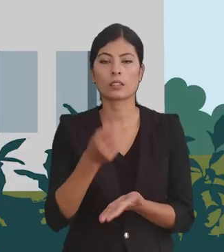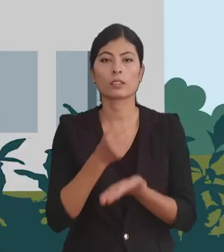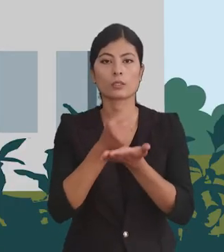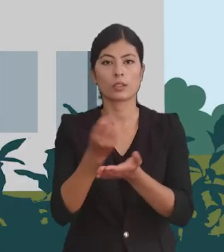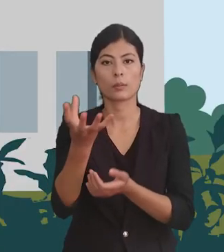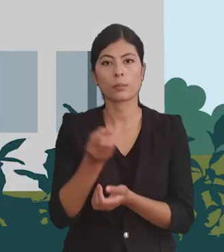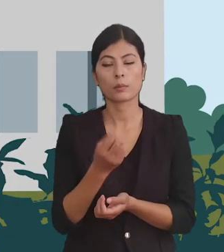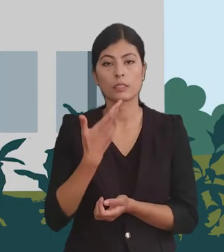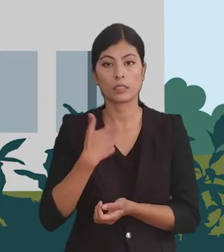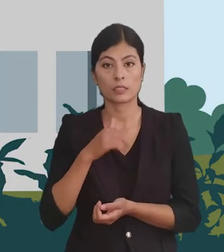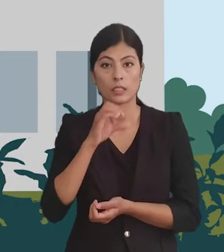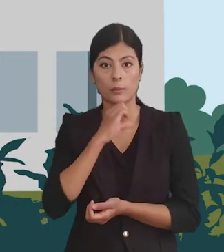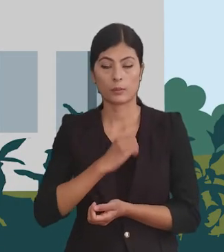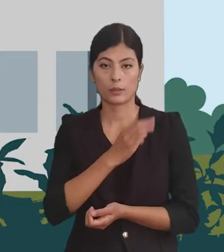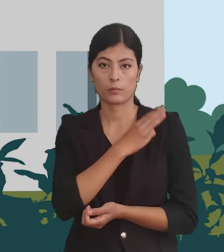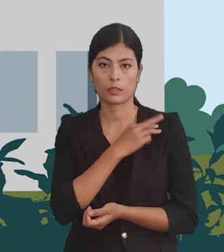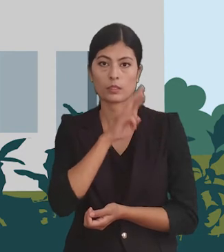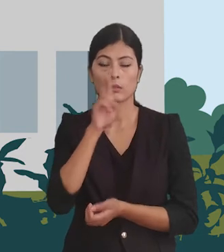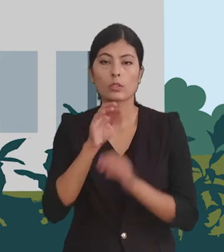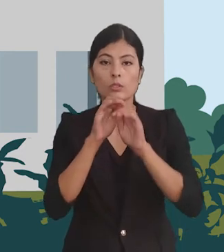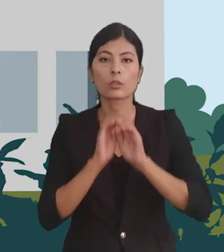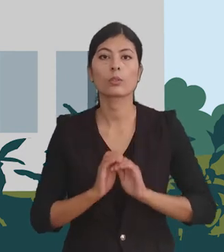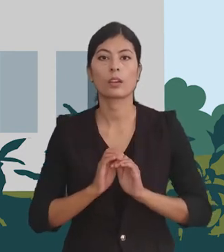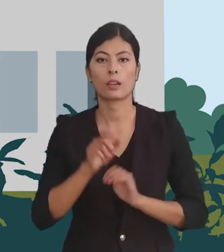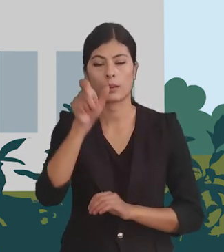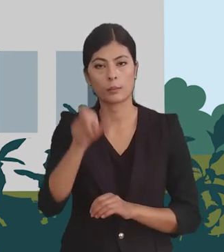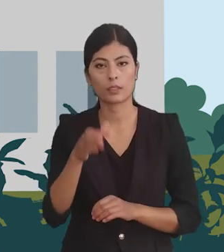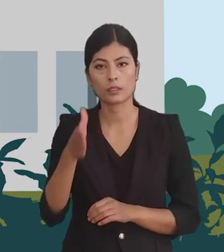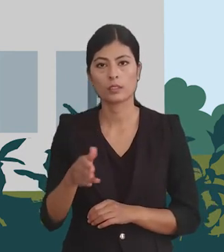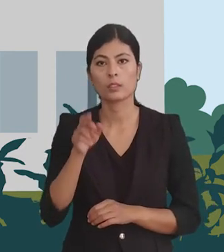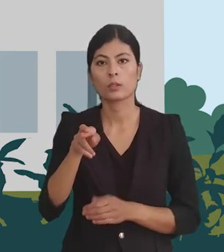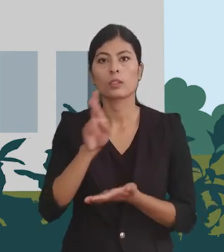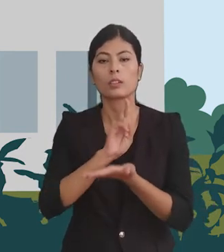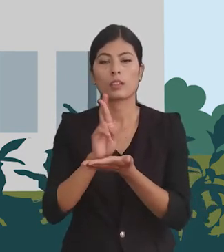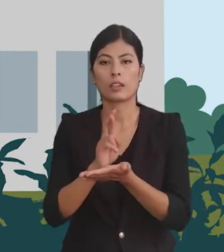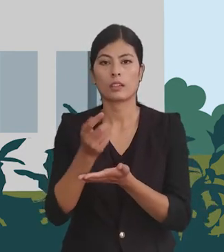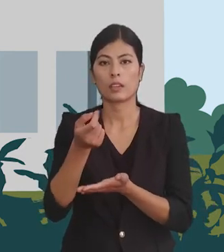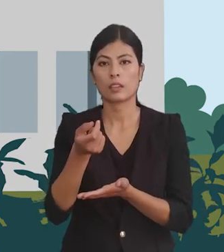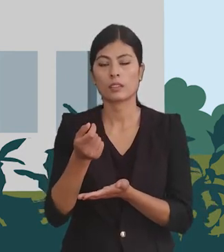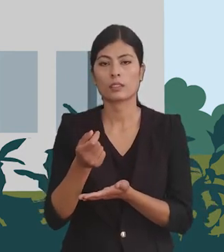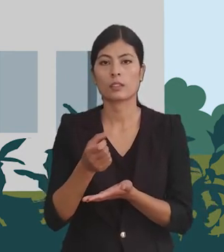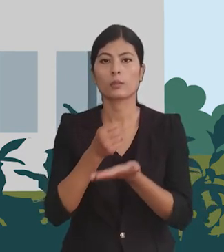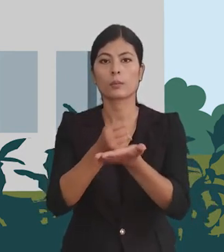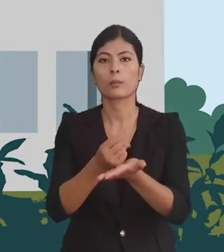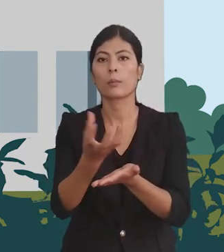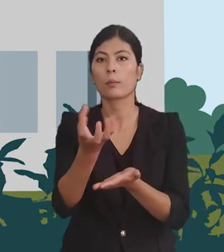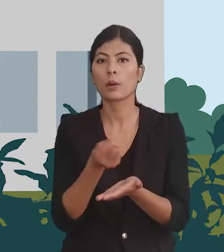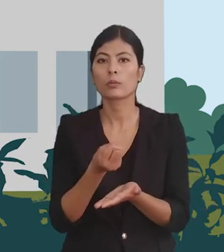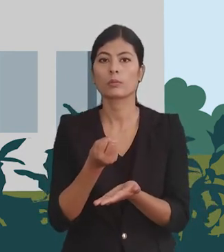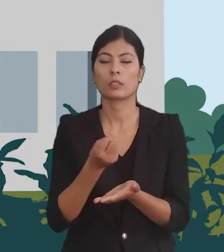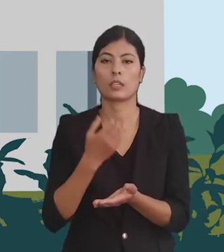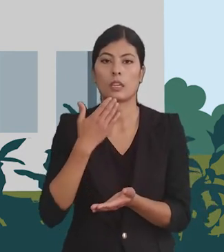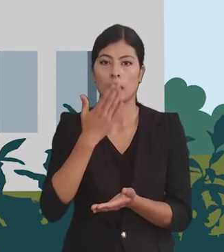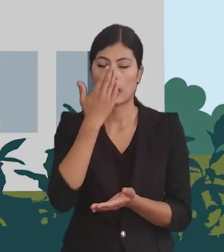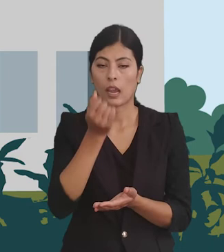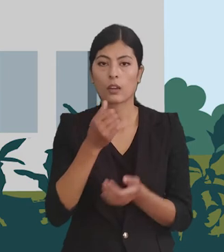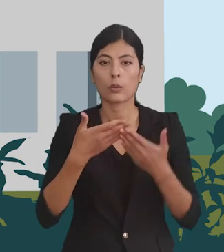गर्न चाहने पीडित वा सरोकारवाला व्यक्तिले राहत तथा आर्थिक सहयोग पाउनुपर्ने मनासिब